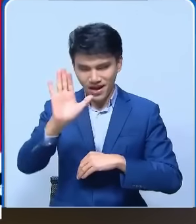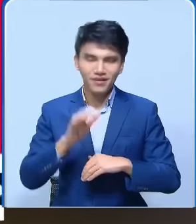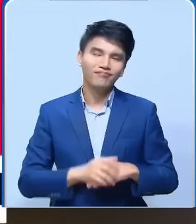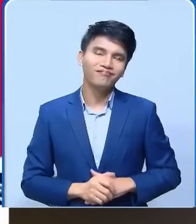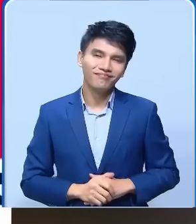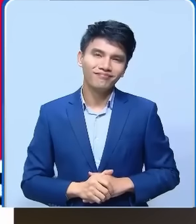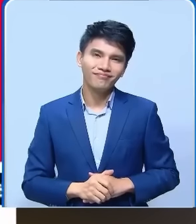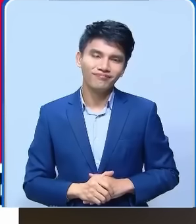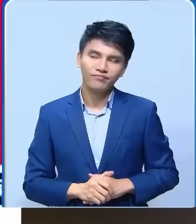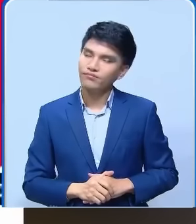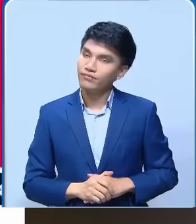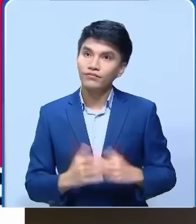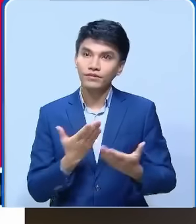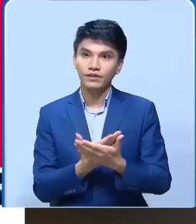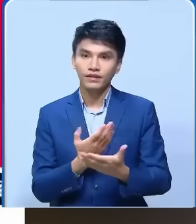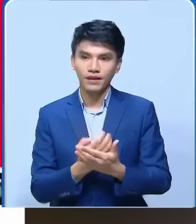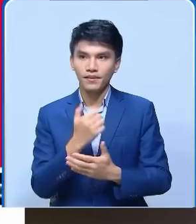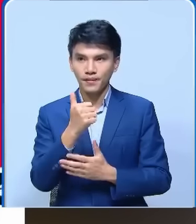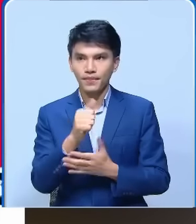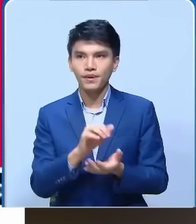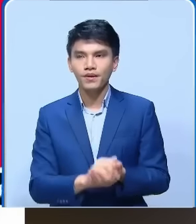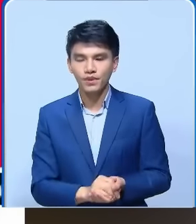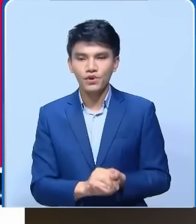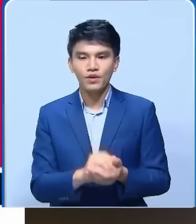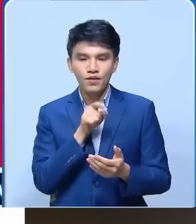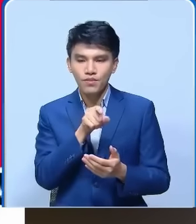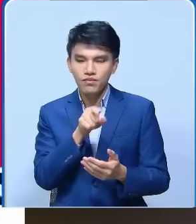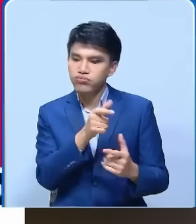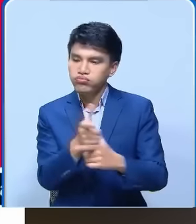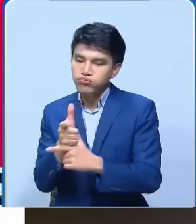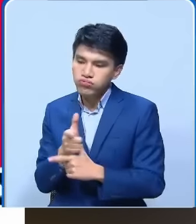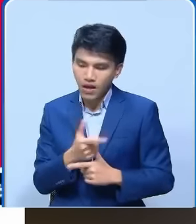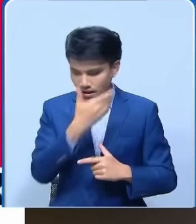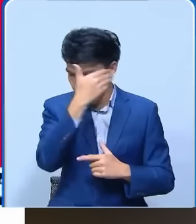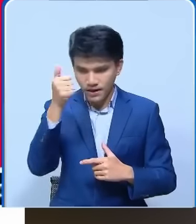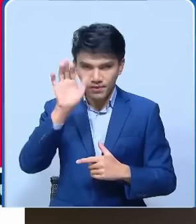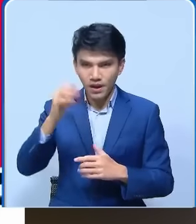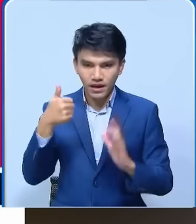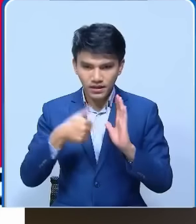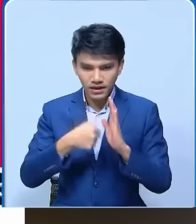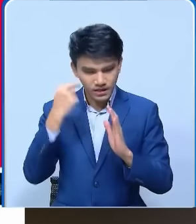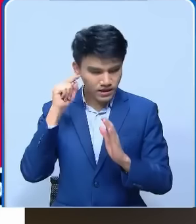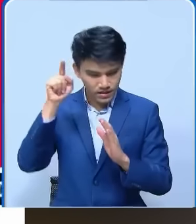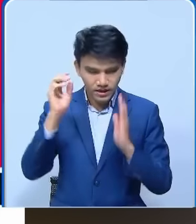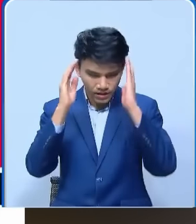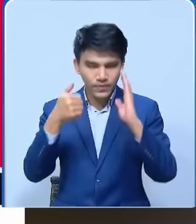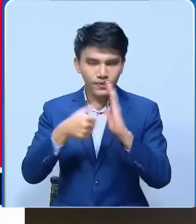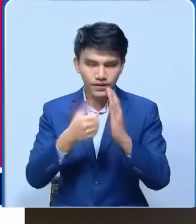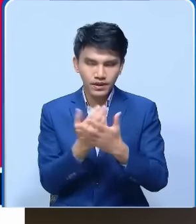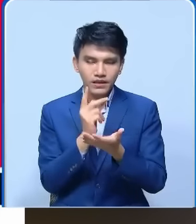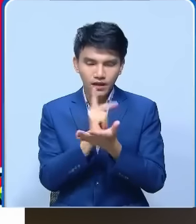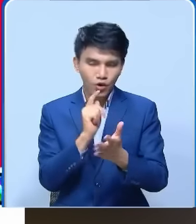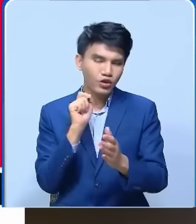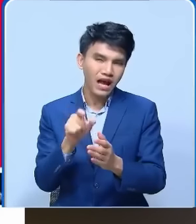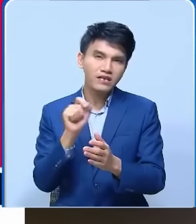ไว ้ไม่พอได้เงินหมื่นปุ๊บเนี่ยไปสั่งสรรเสร็จเรียบแล้วอย่าลืมนะบางคนมีหนี้นึกถึงเจ้าหนี้เขาหน่อยแวะเงินไปจ่ายหนี้นะคะ